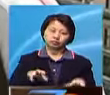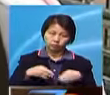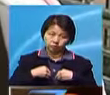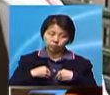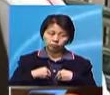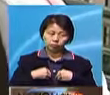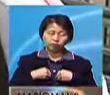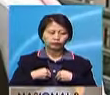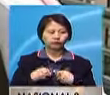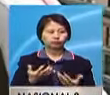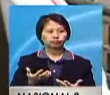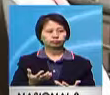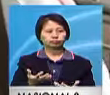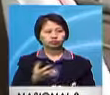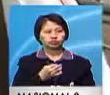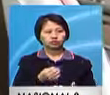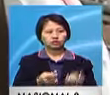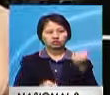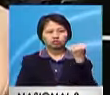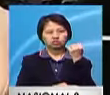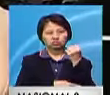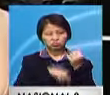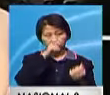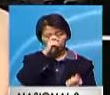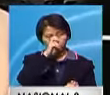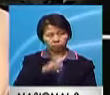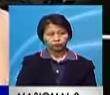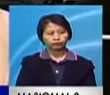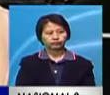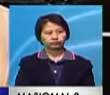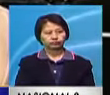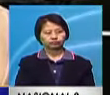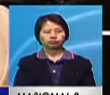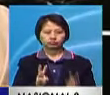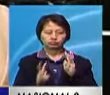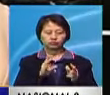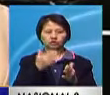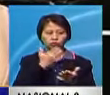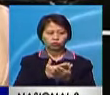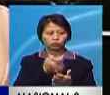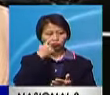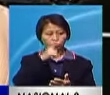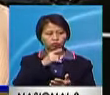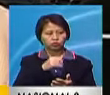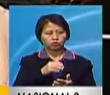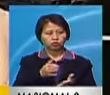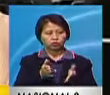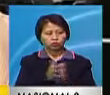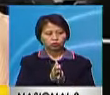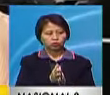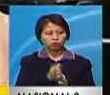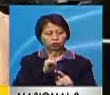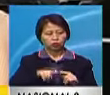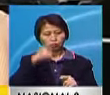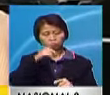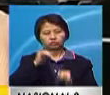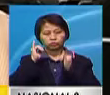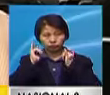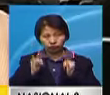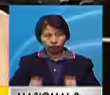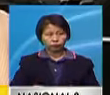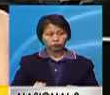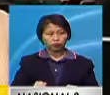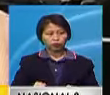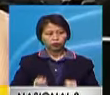Sebab hukuman ni ketat, kan? Even though it's a good for the entire main country, but for individually, it